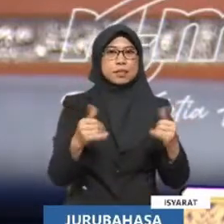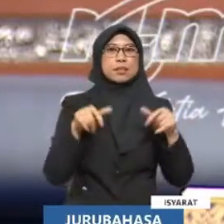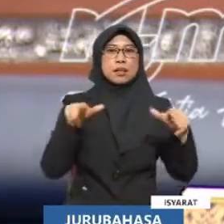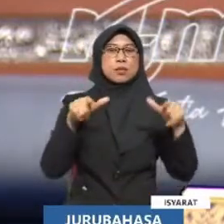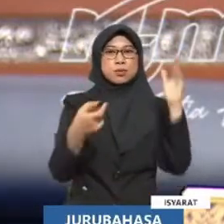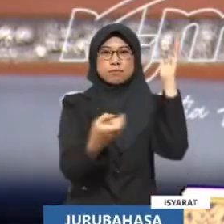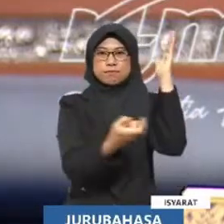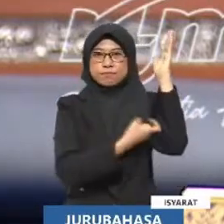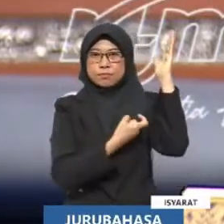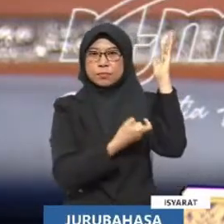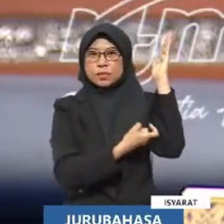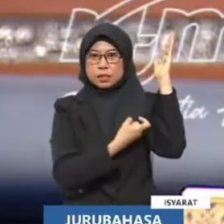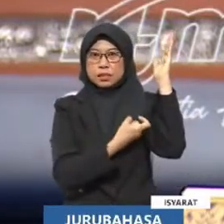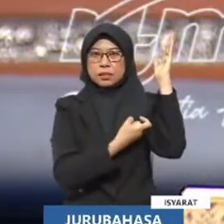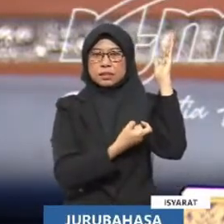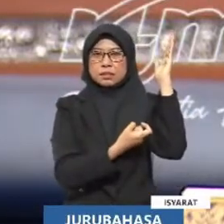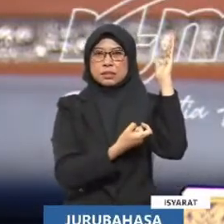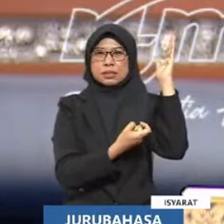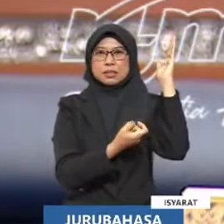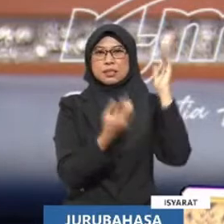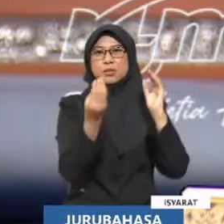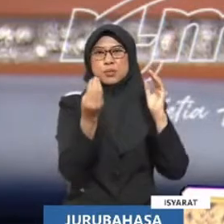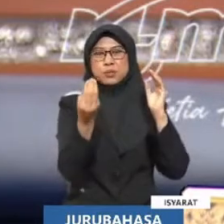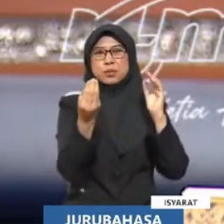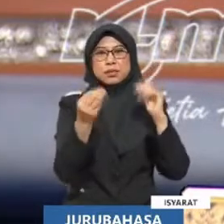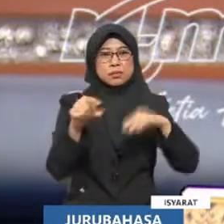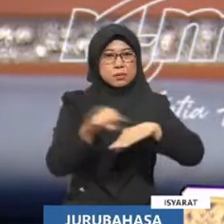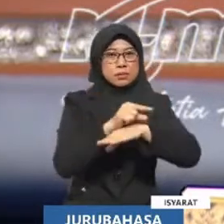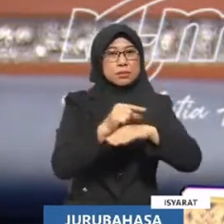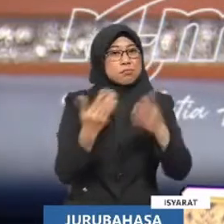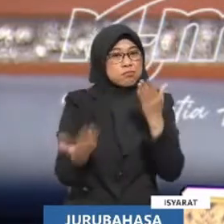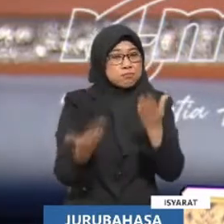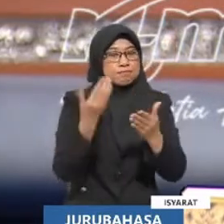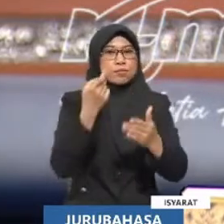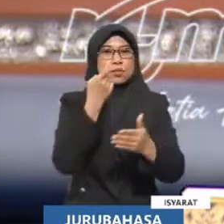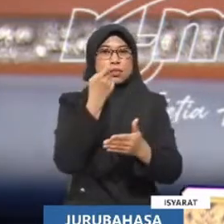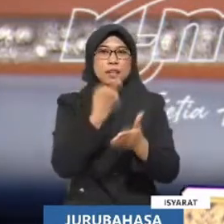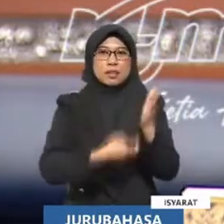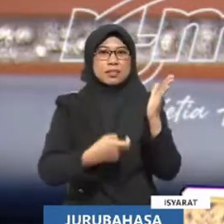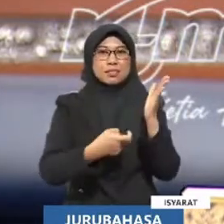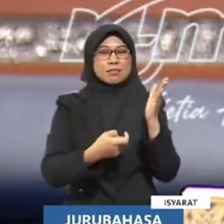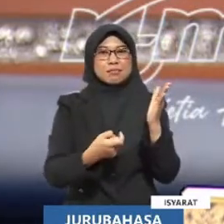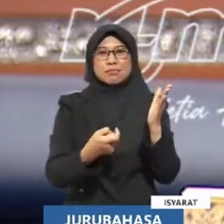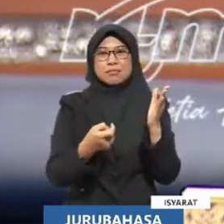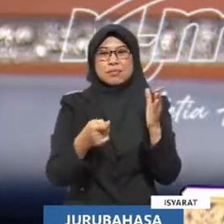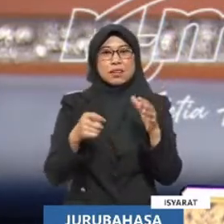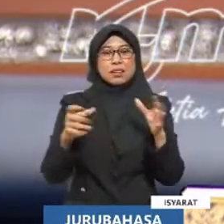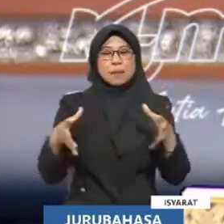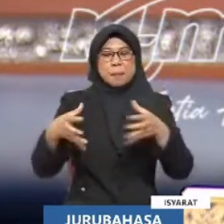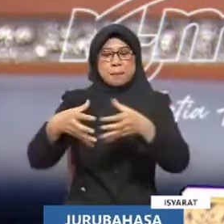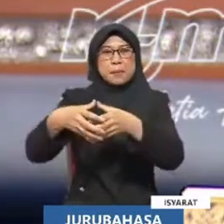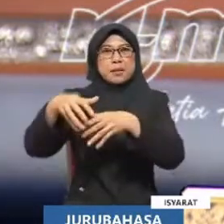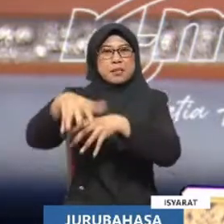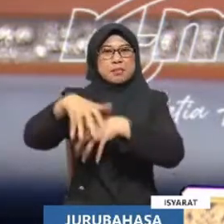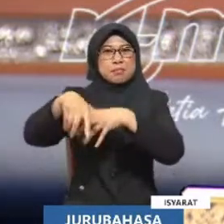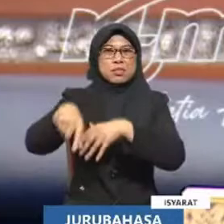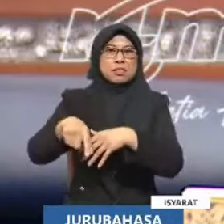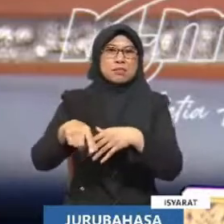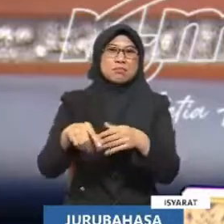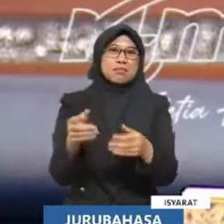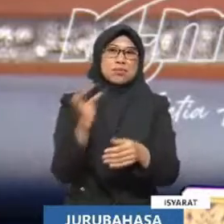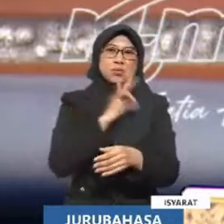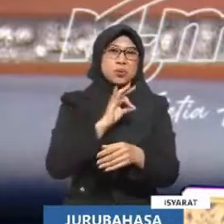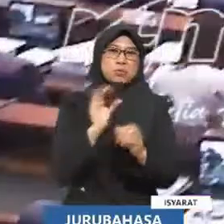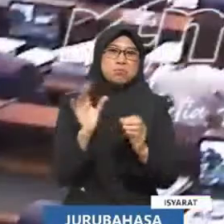ini kayu getah yang enggak amat sedikit penggunaannya dan mungkin harga juga tidak dapat dirasai oleh pekebun kecil kita Mohon